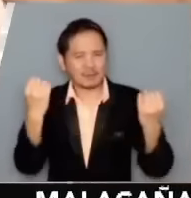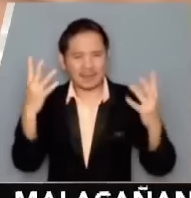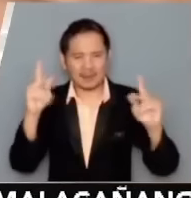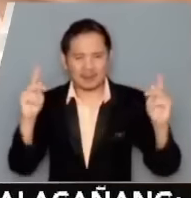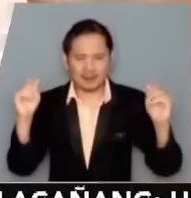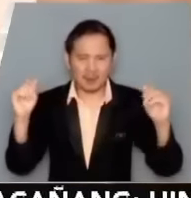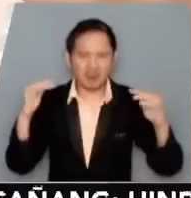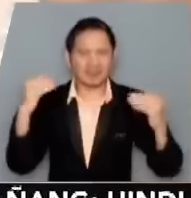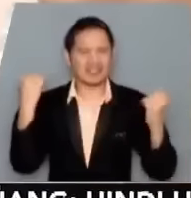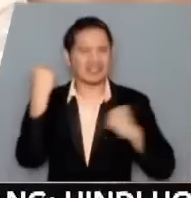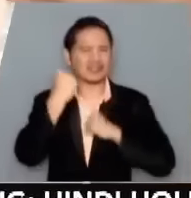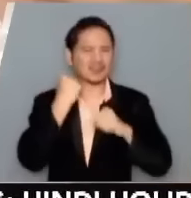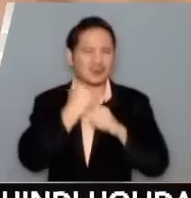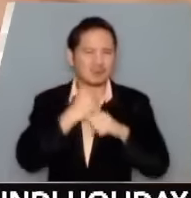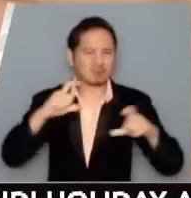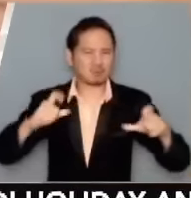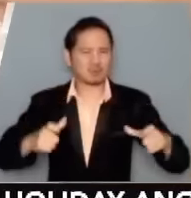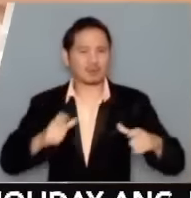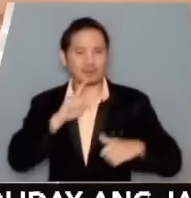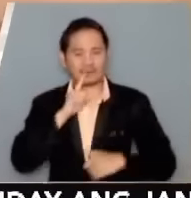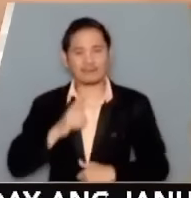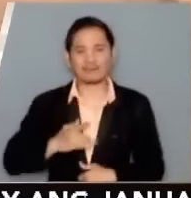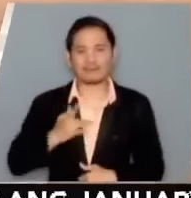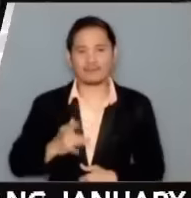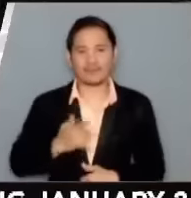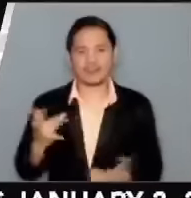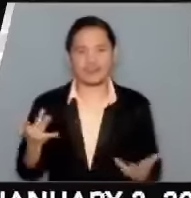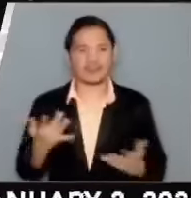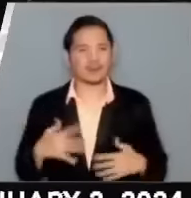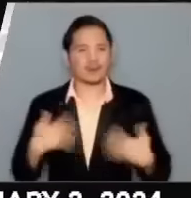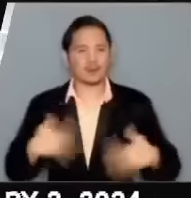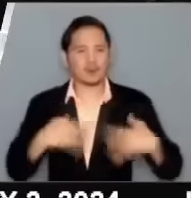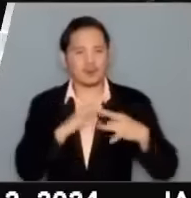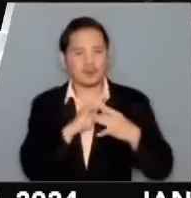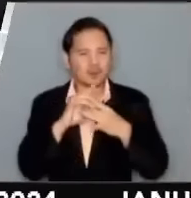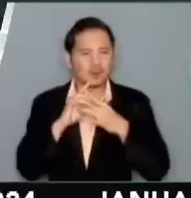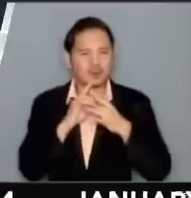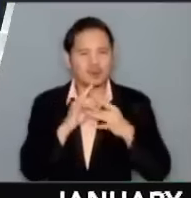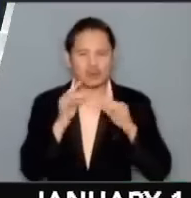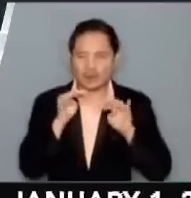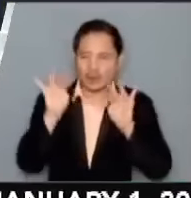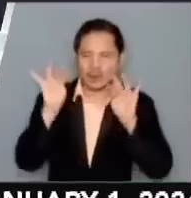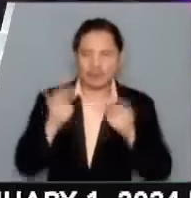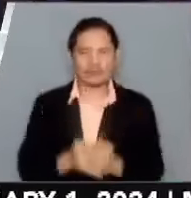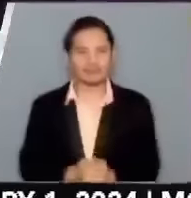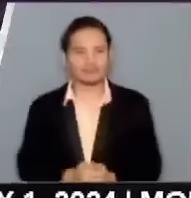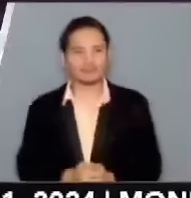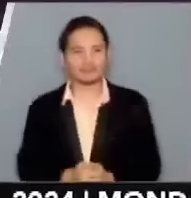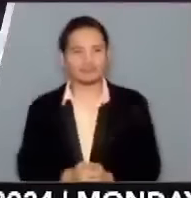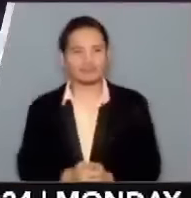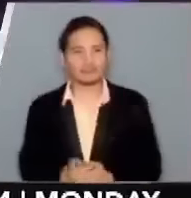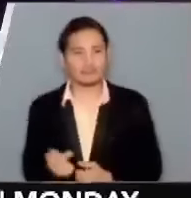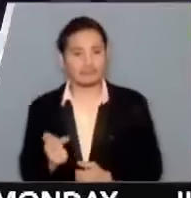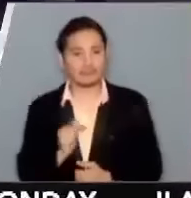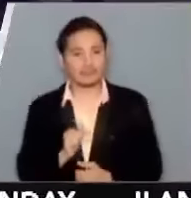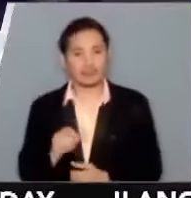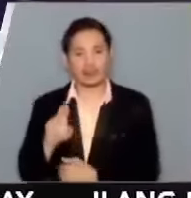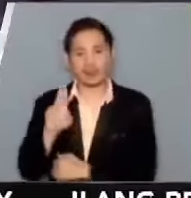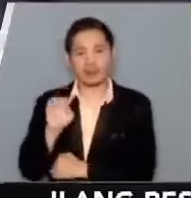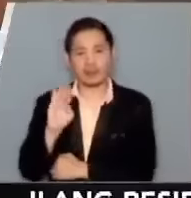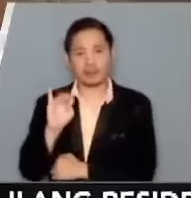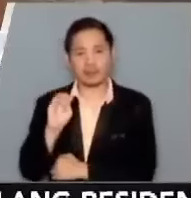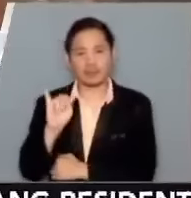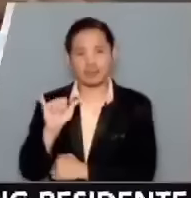ito pa rin yung feeling talaga, sobrang dami pa rin natin mga Kapuso na sumasabay-bay. Happy naman ang first-timer sa countdown na si Rabia Mateo.